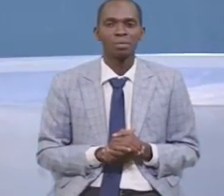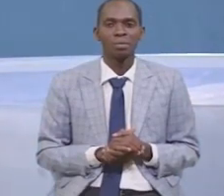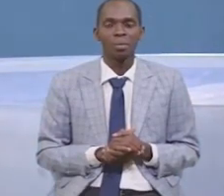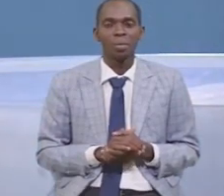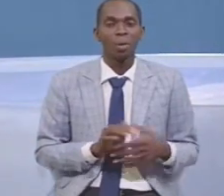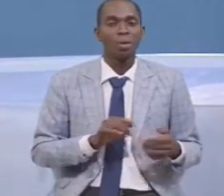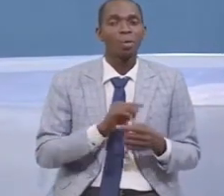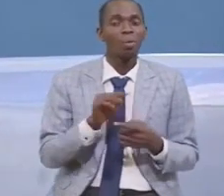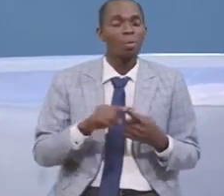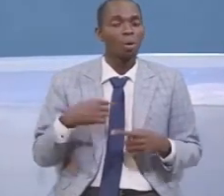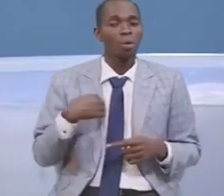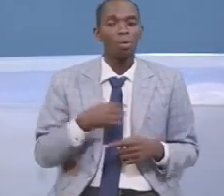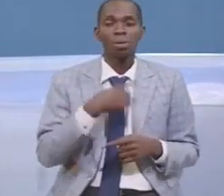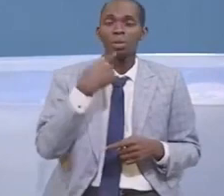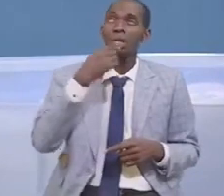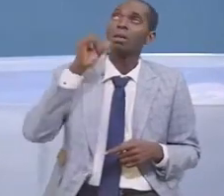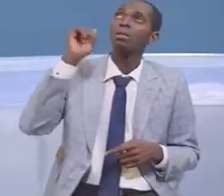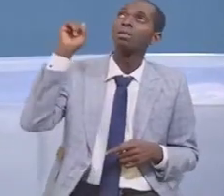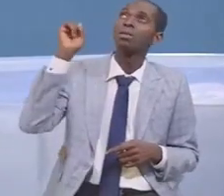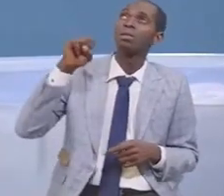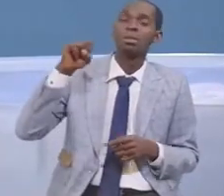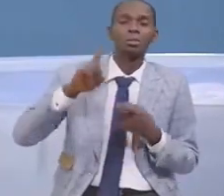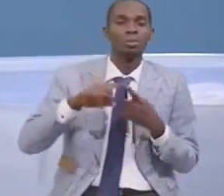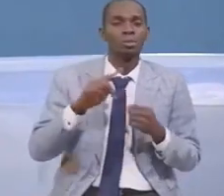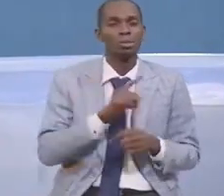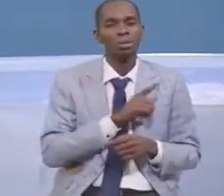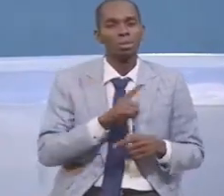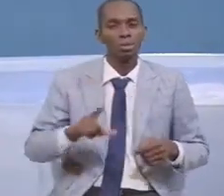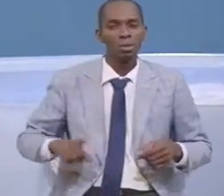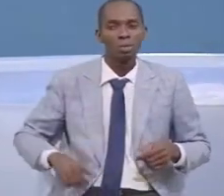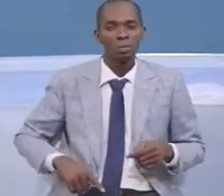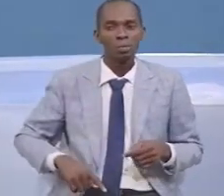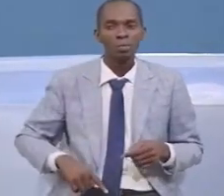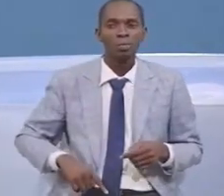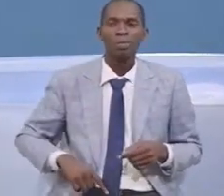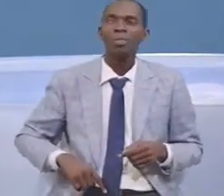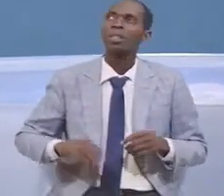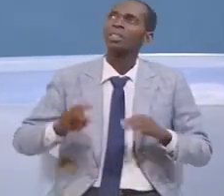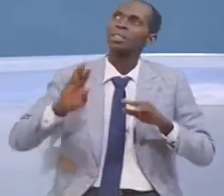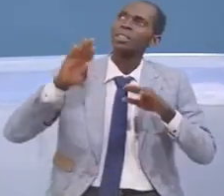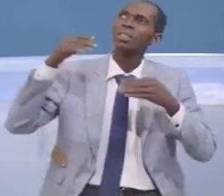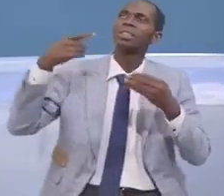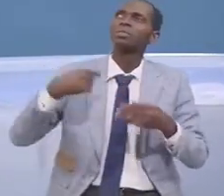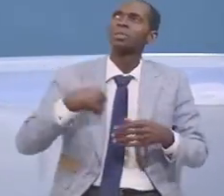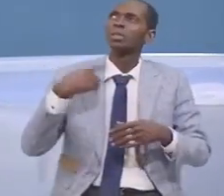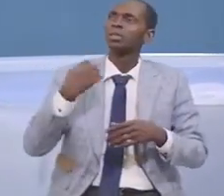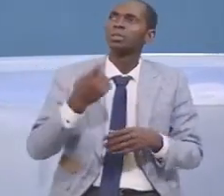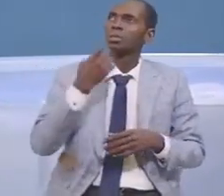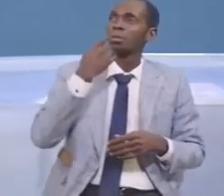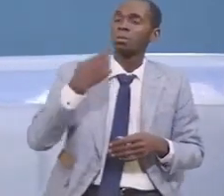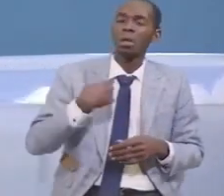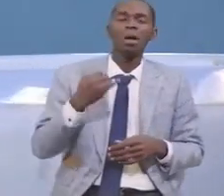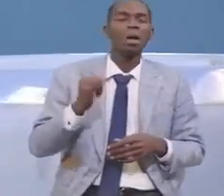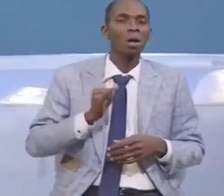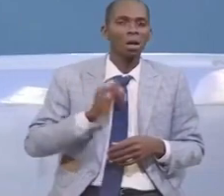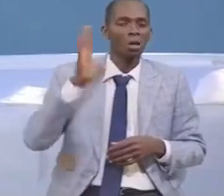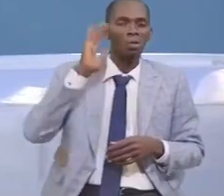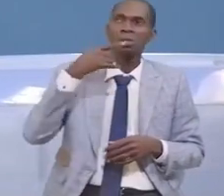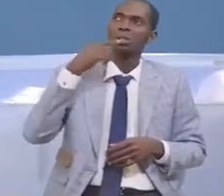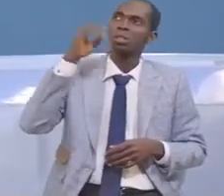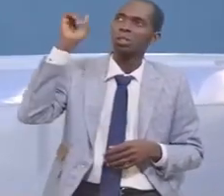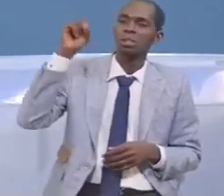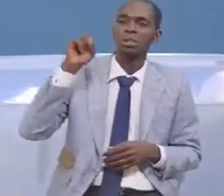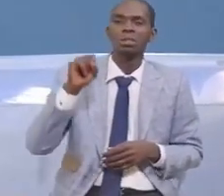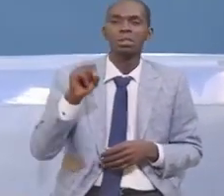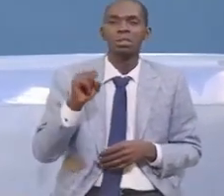When we say yes to the Lord, మనము కూడా ప్రభువుకు అవునని చెప్తే, give me the command, I say yes. ప్రభువా మీరు ఆజ్ఞ ఇవ్వండి, నేను అవును అంటాను. Give